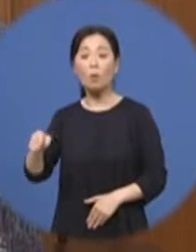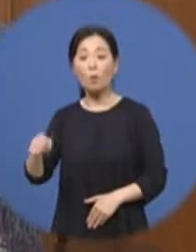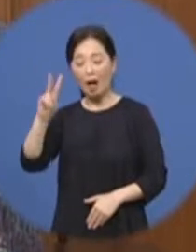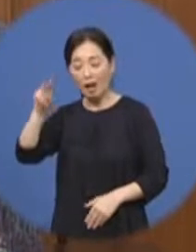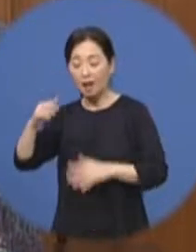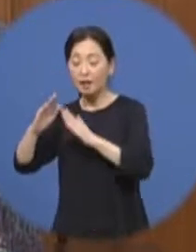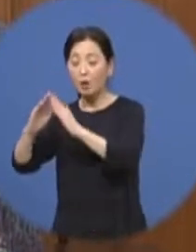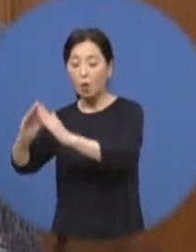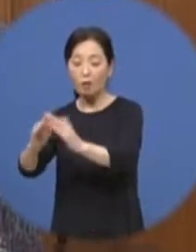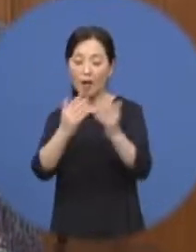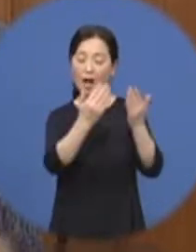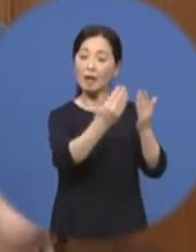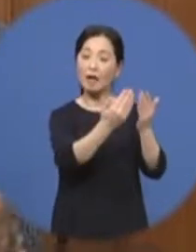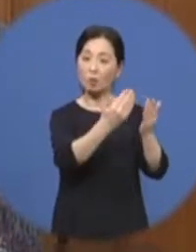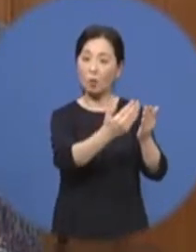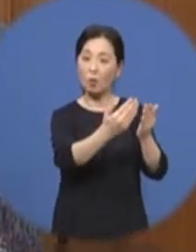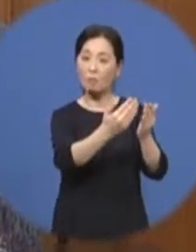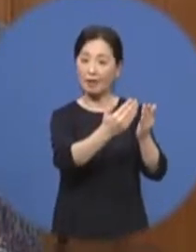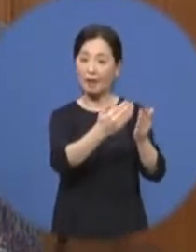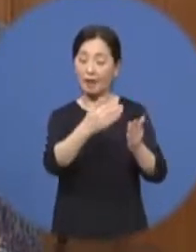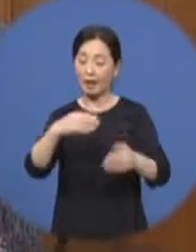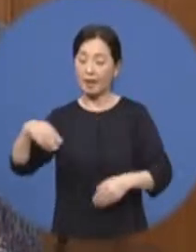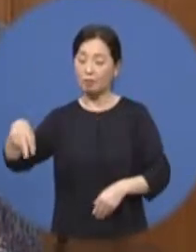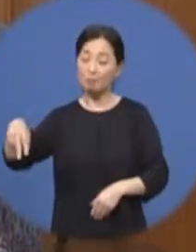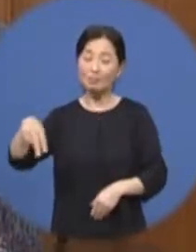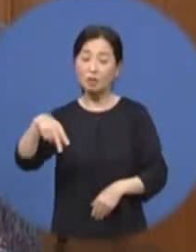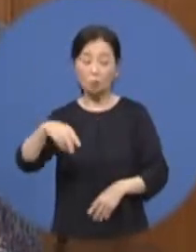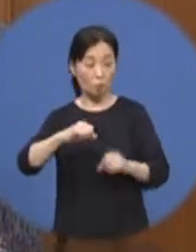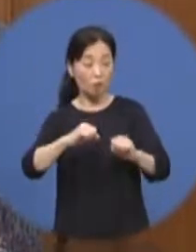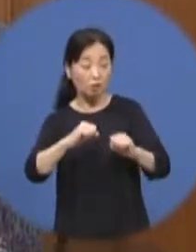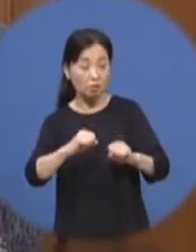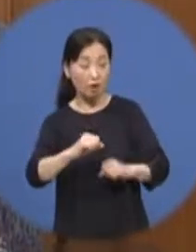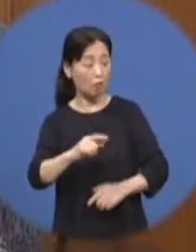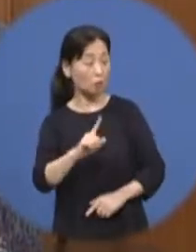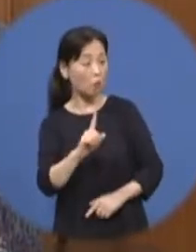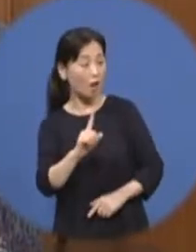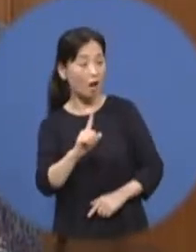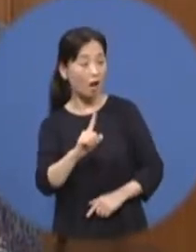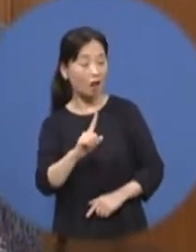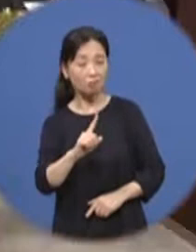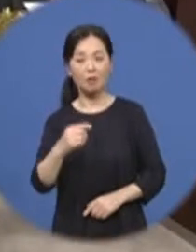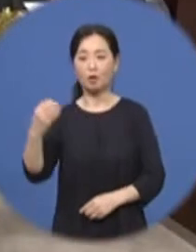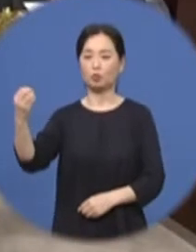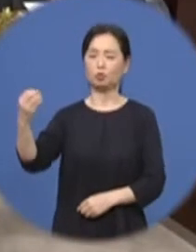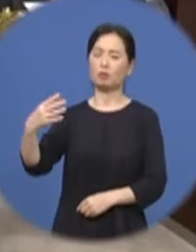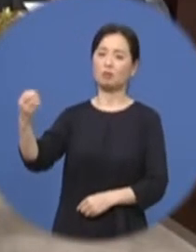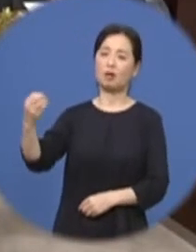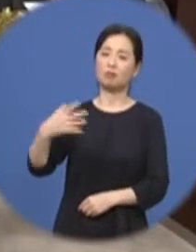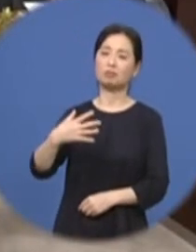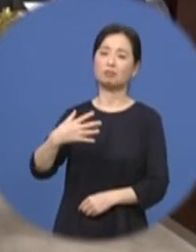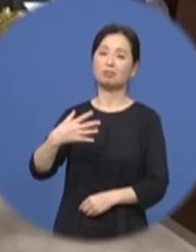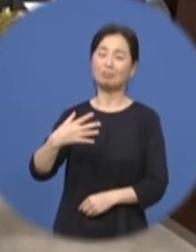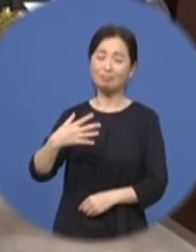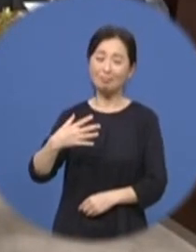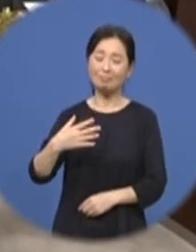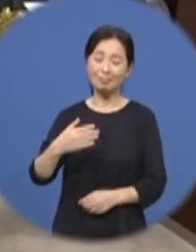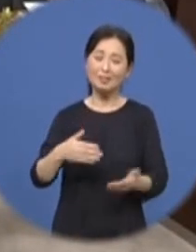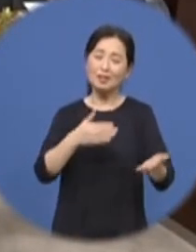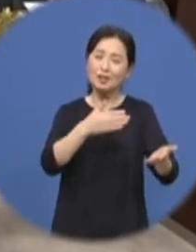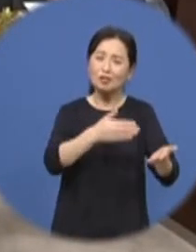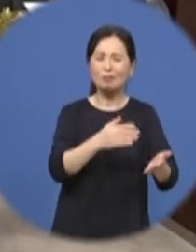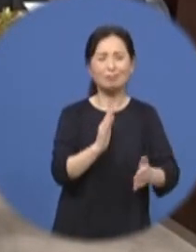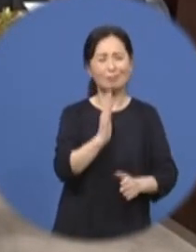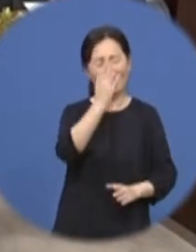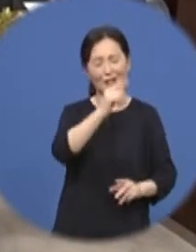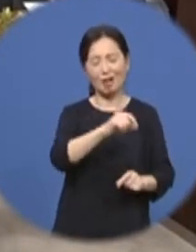学校までの間にたくさんの人が今日は元気か、今日はどうやって声かけてくださることでなかなか学校にたどり着か